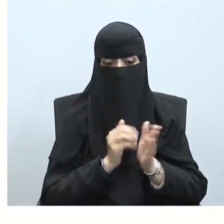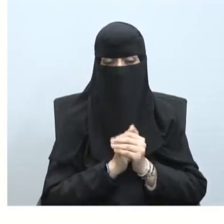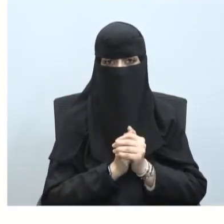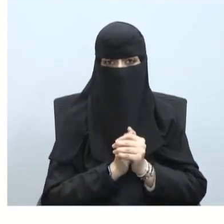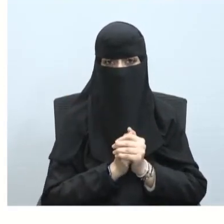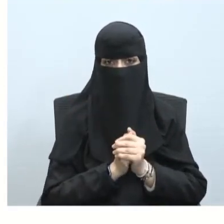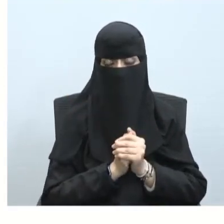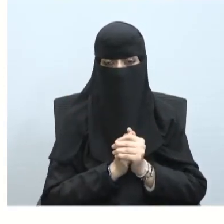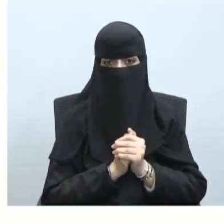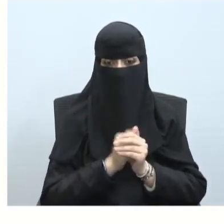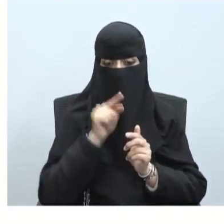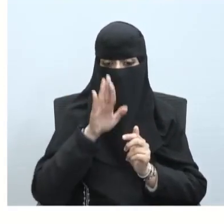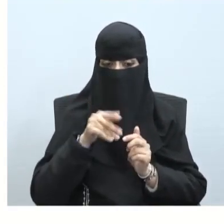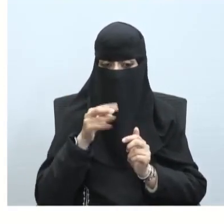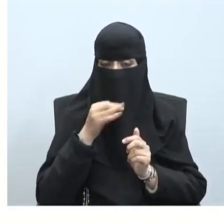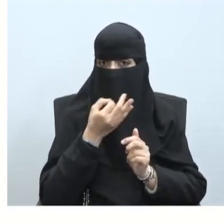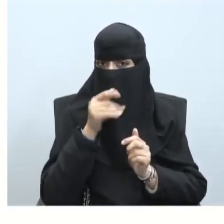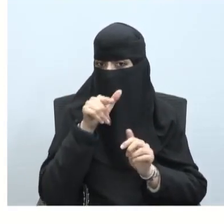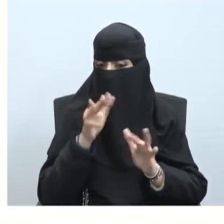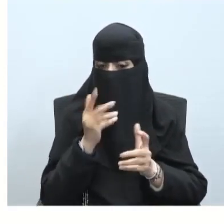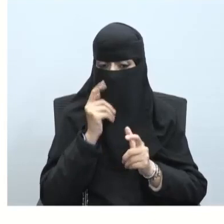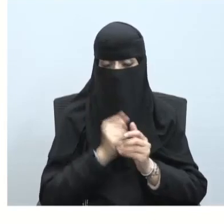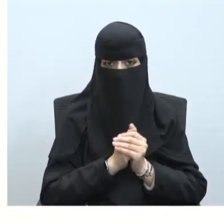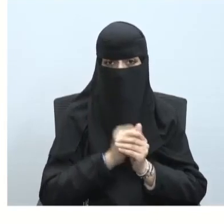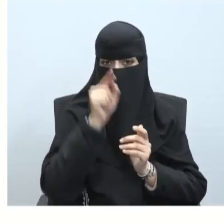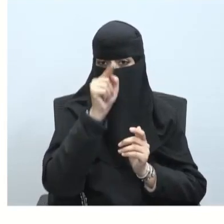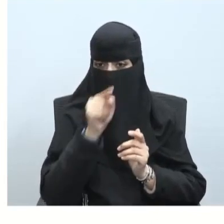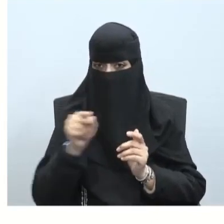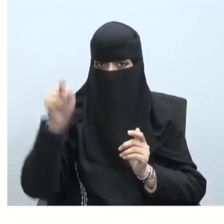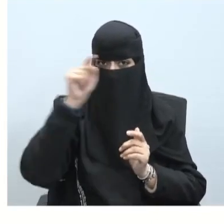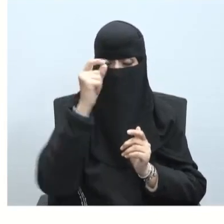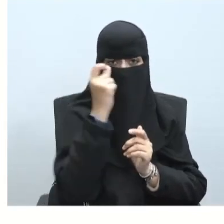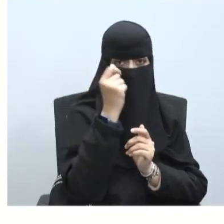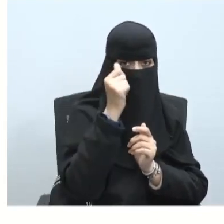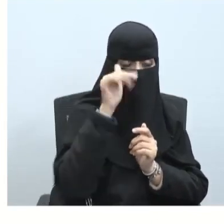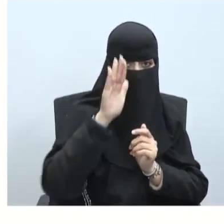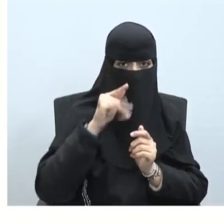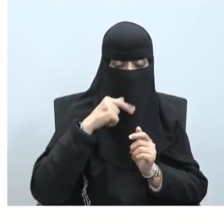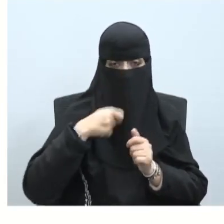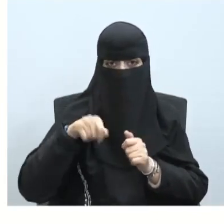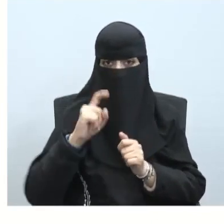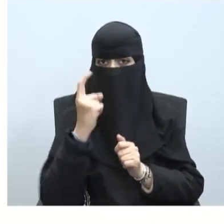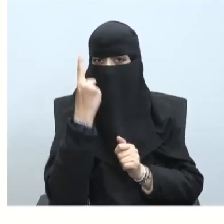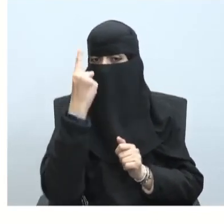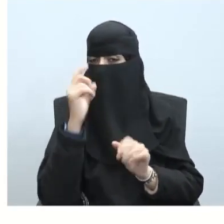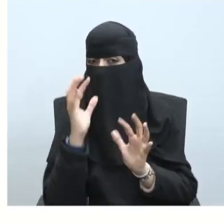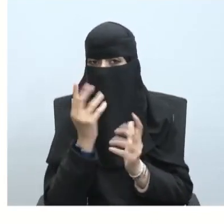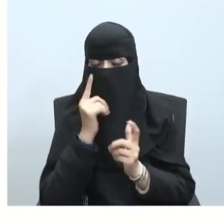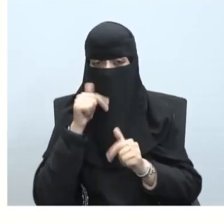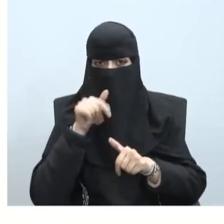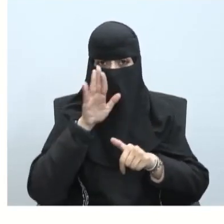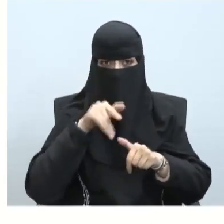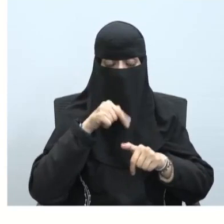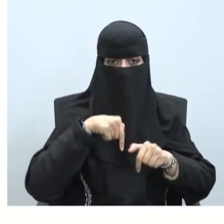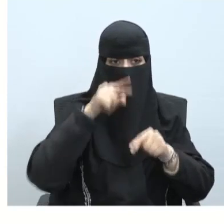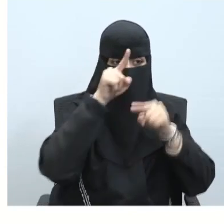الى السؤال التالي وهنا يقول ابنائي بناتي احوط العمله النقديه من فئه ريال واضع